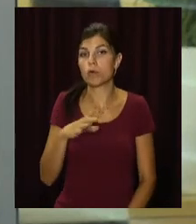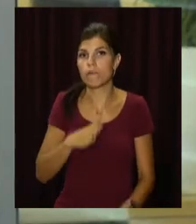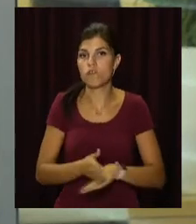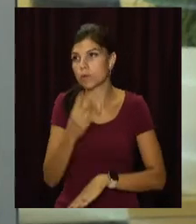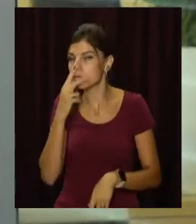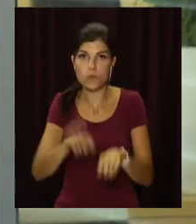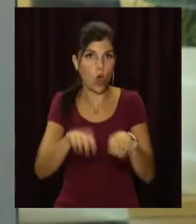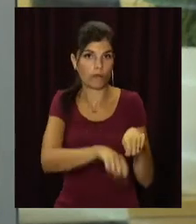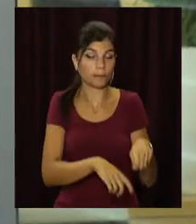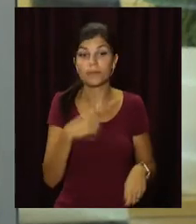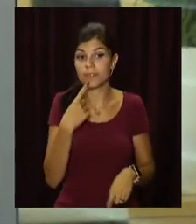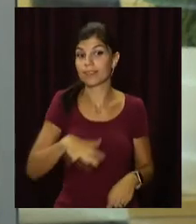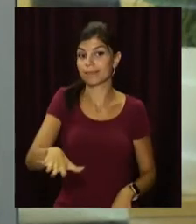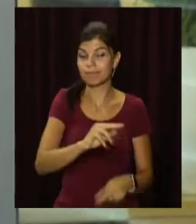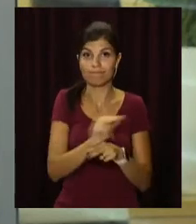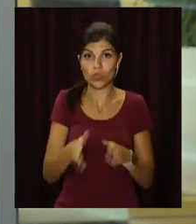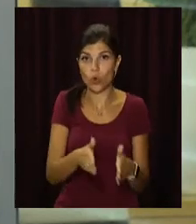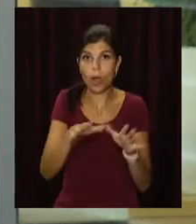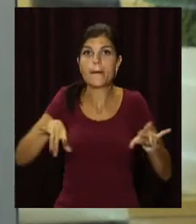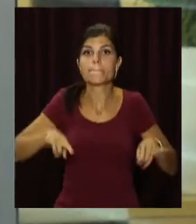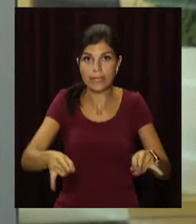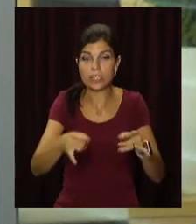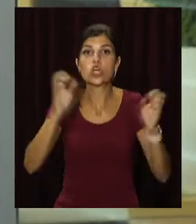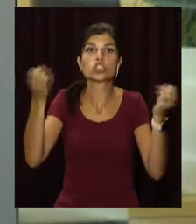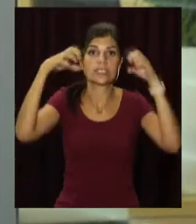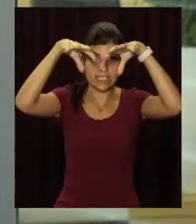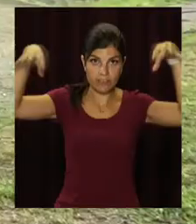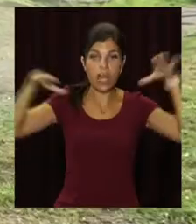об'єктах з інспекцією побував міський голова Андрій Білоусов.